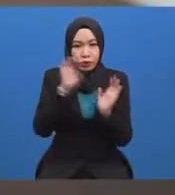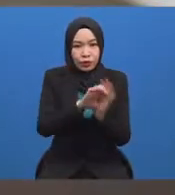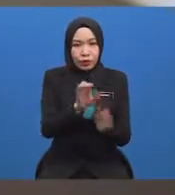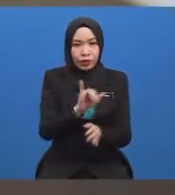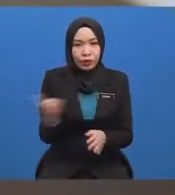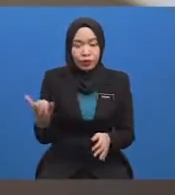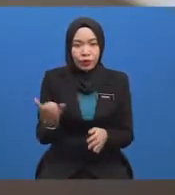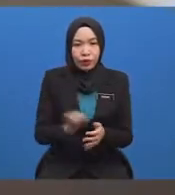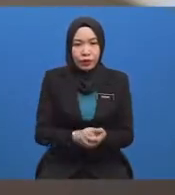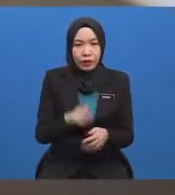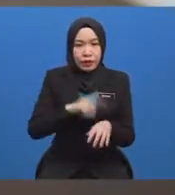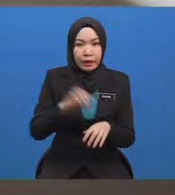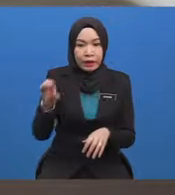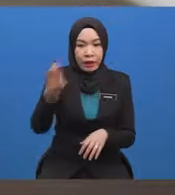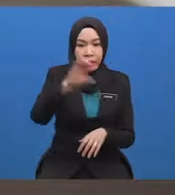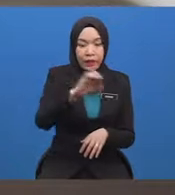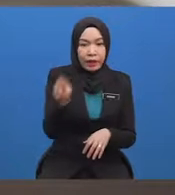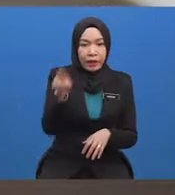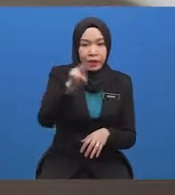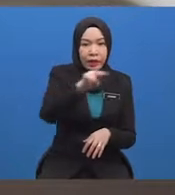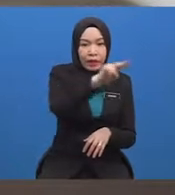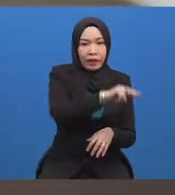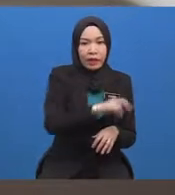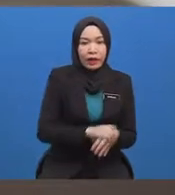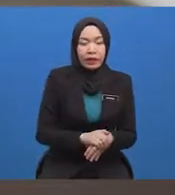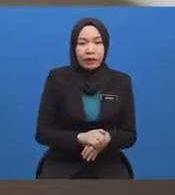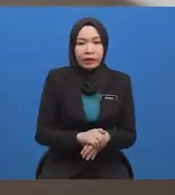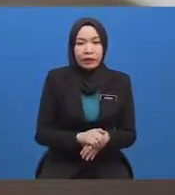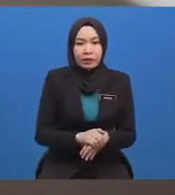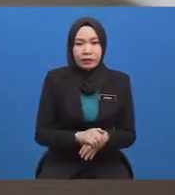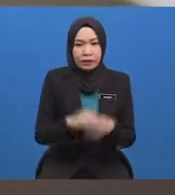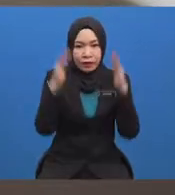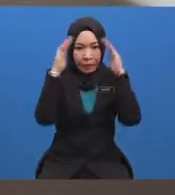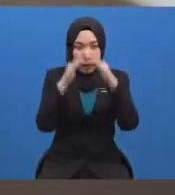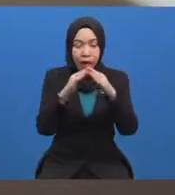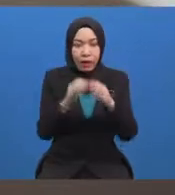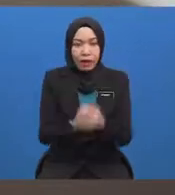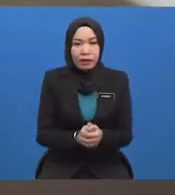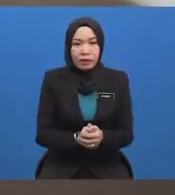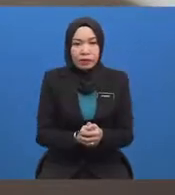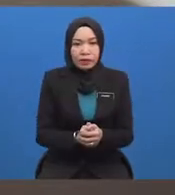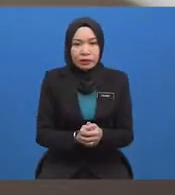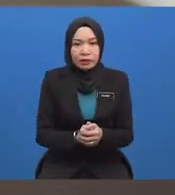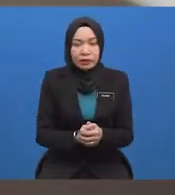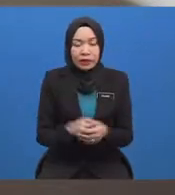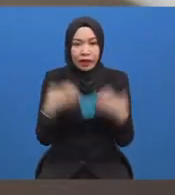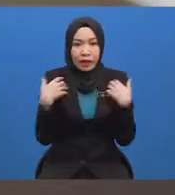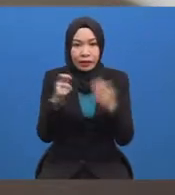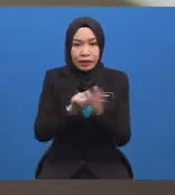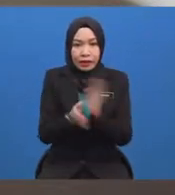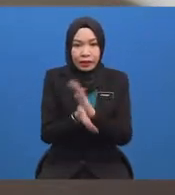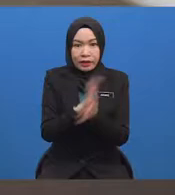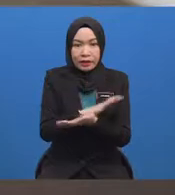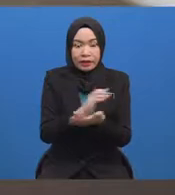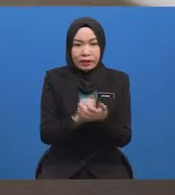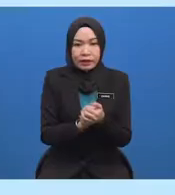bertamu Cameron Highland akibat penerokaan tanah haram telah memusnahkan tanaman di